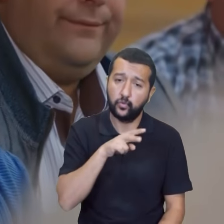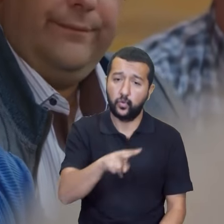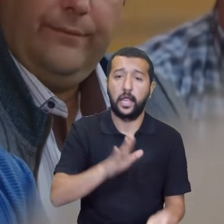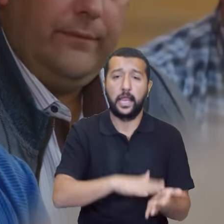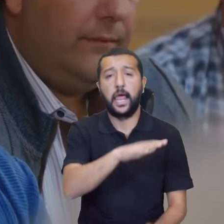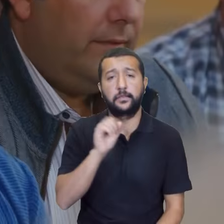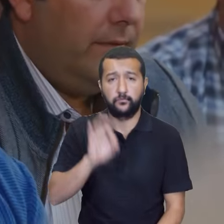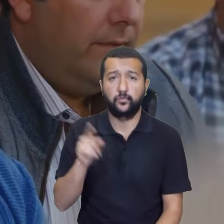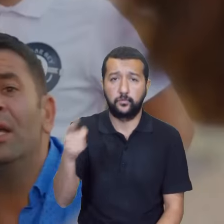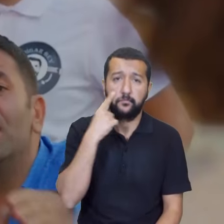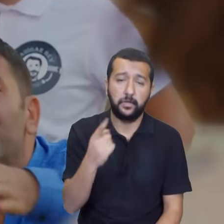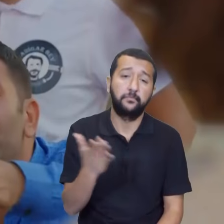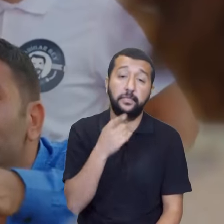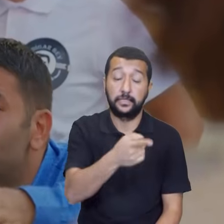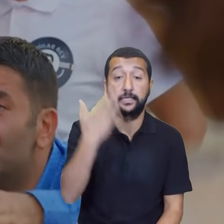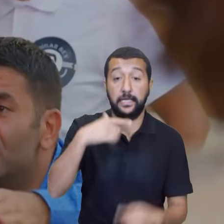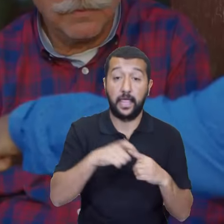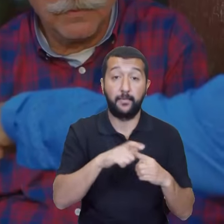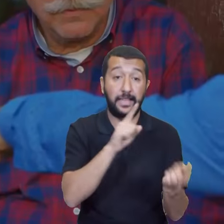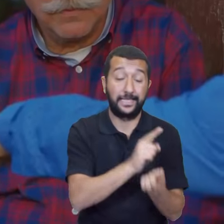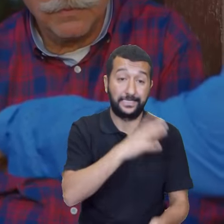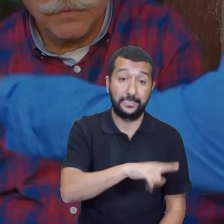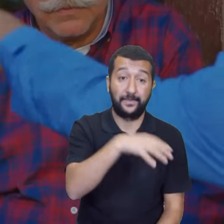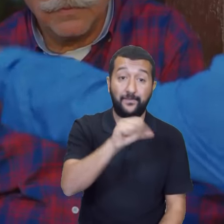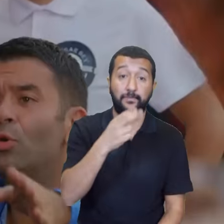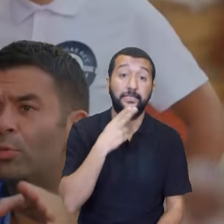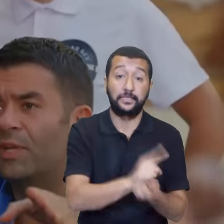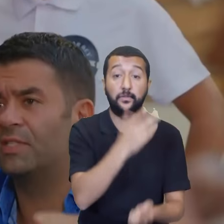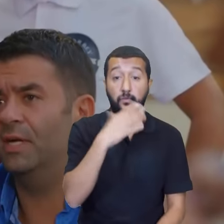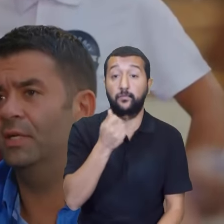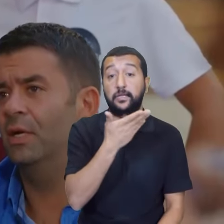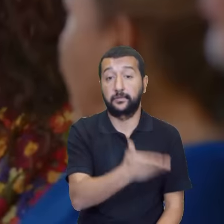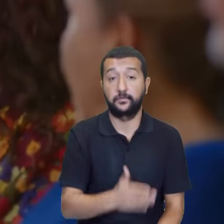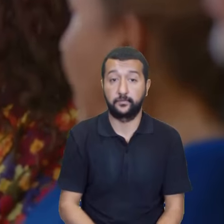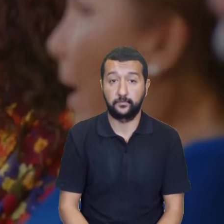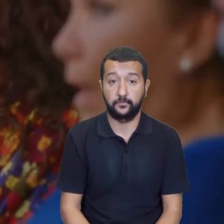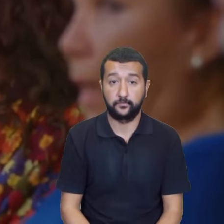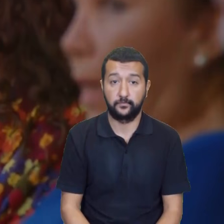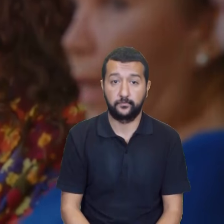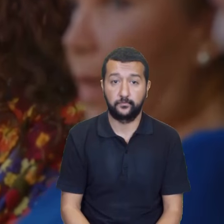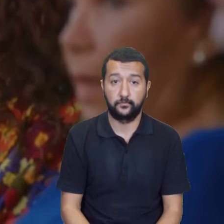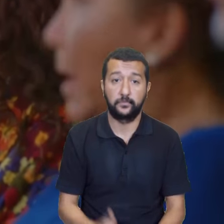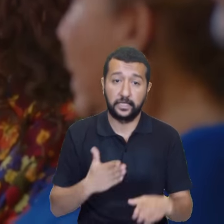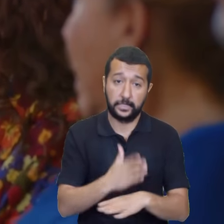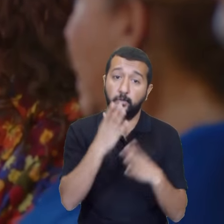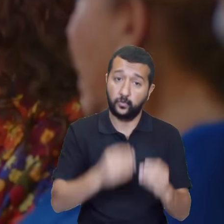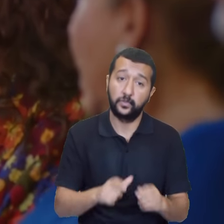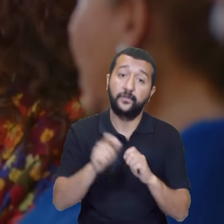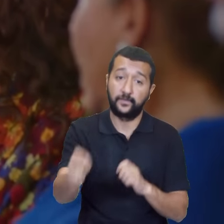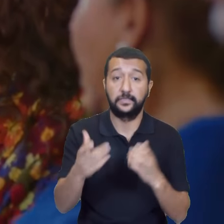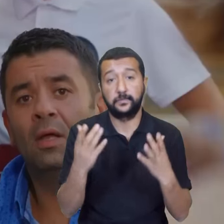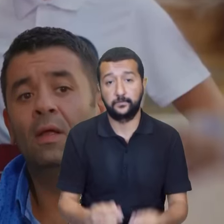alır ellerinden yani. Bak misal... Geçen Emel'den istedi, veremedi kız. Allah'tan yoktu parası yani. Keşke olsaydı